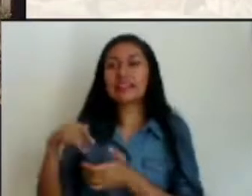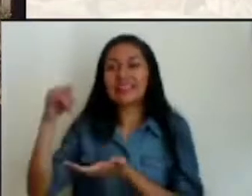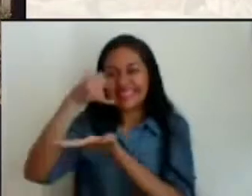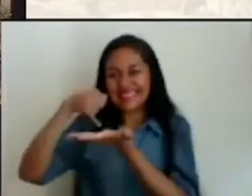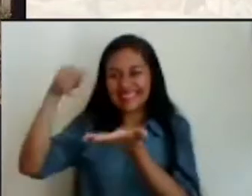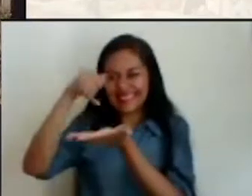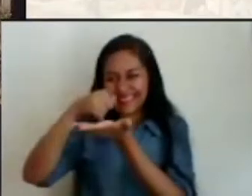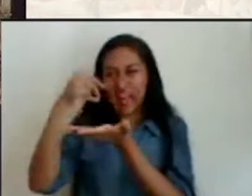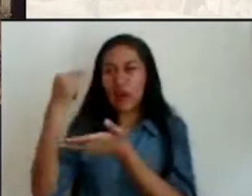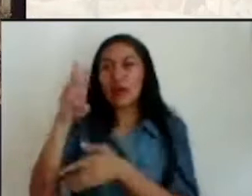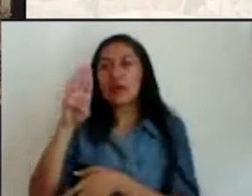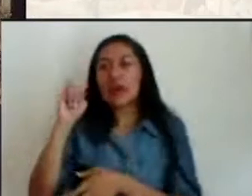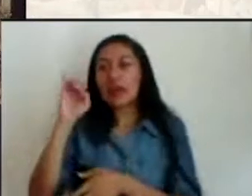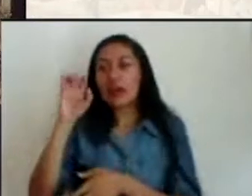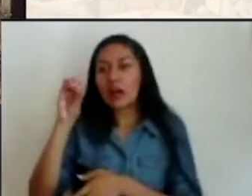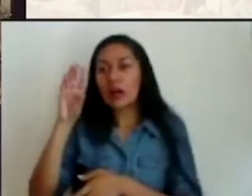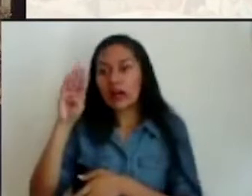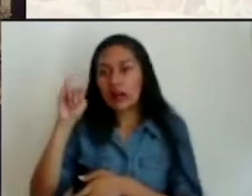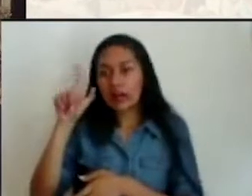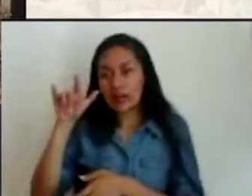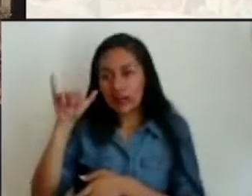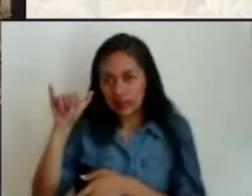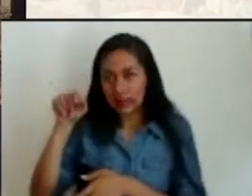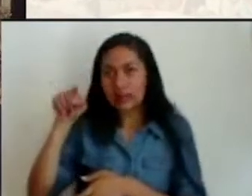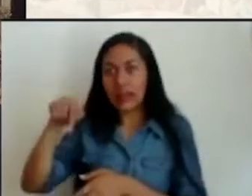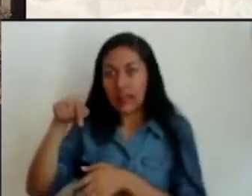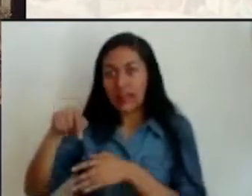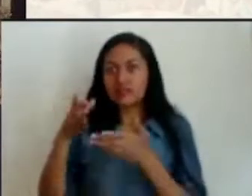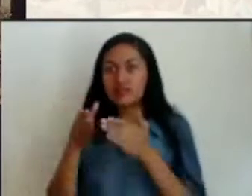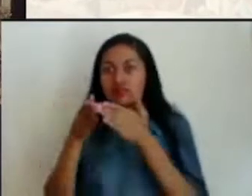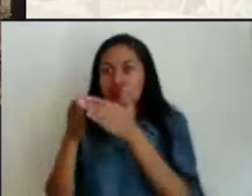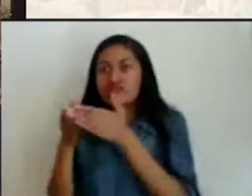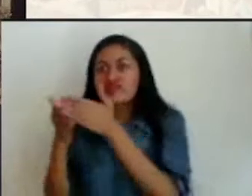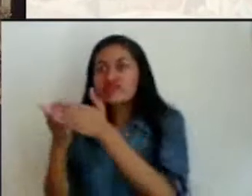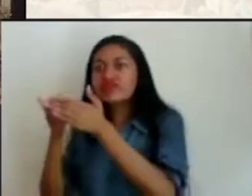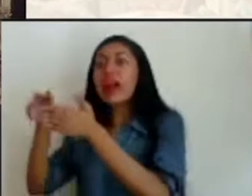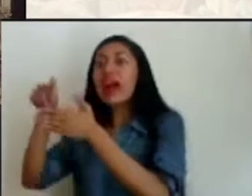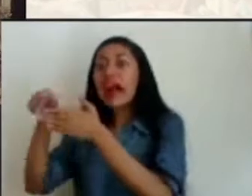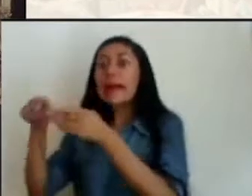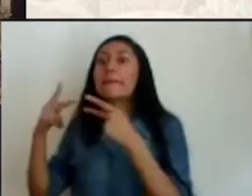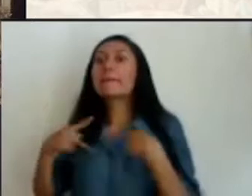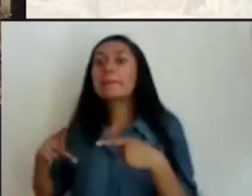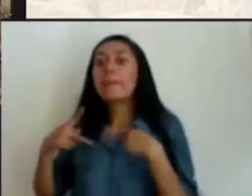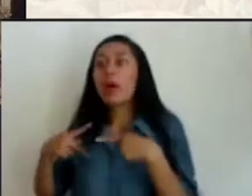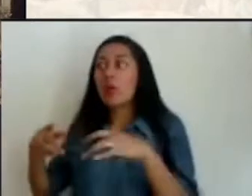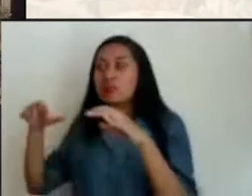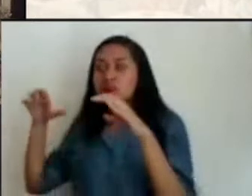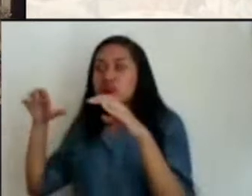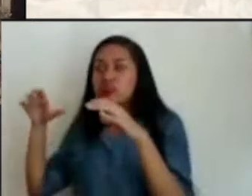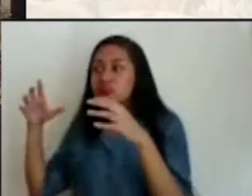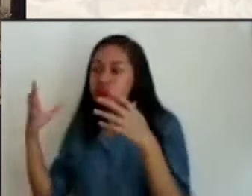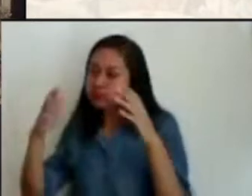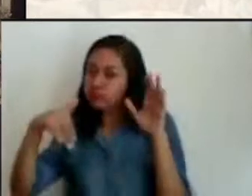Poveglia. En donde fueron recluidos en cuarentena las personas que amenazaban con esta epidemia.